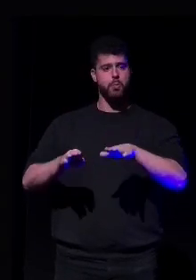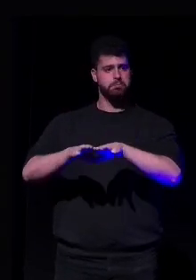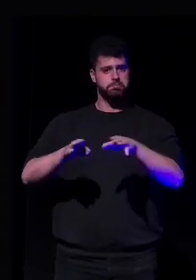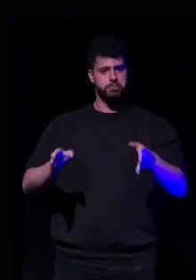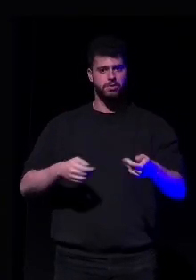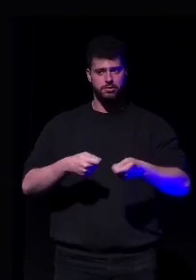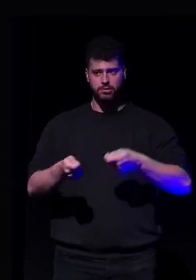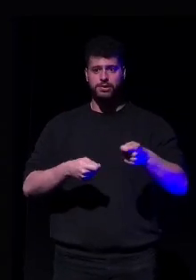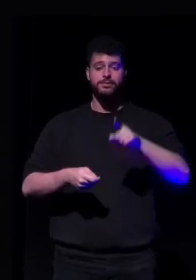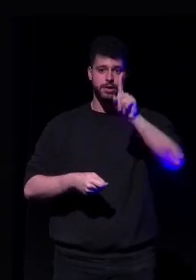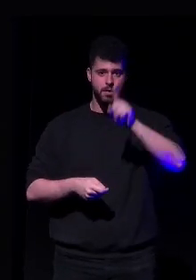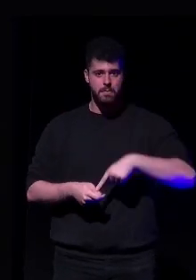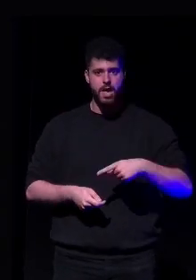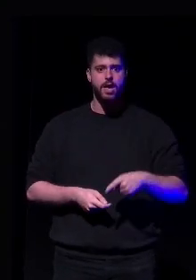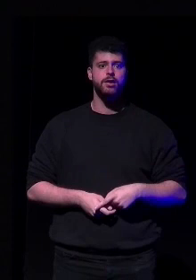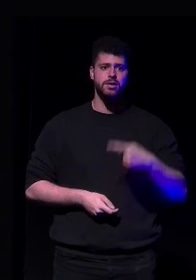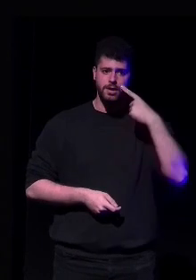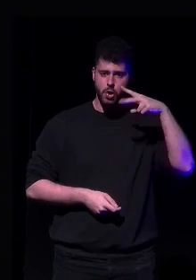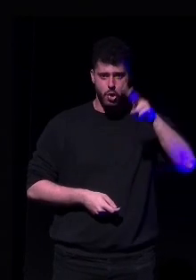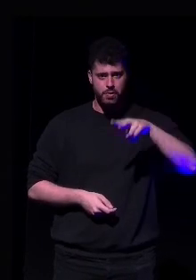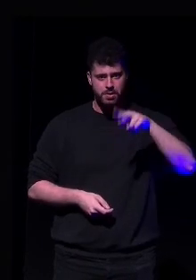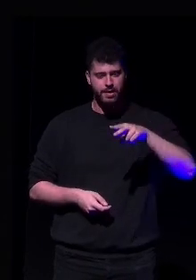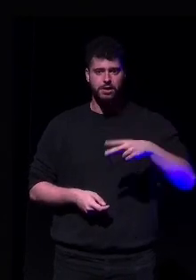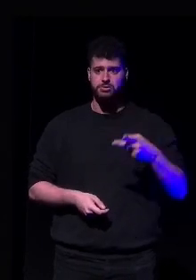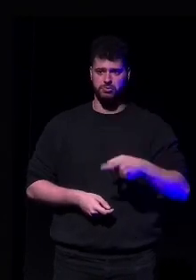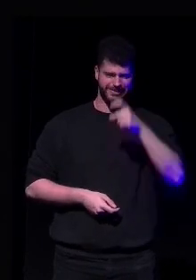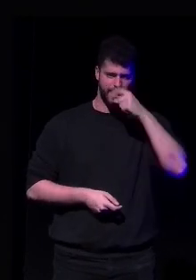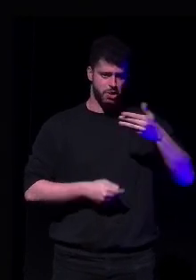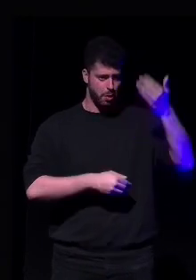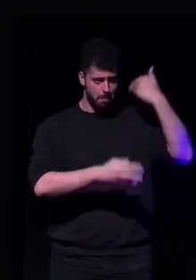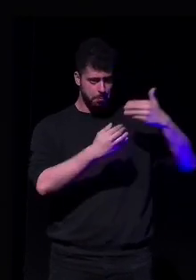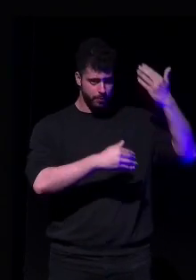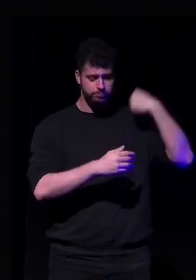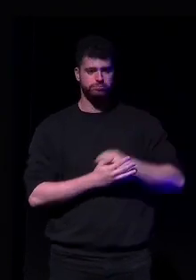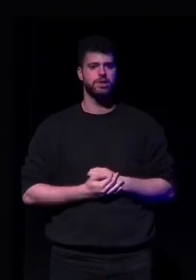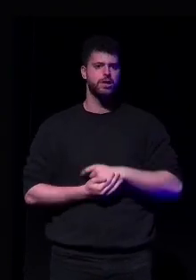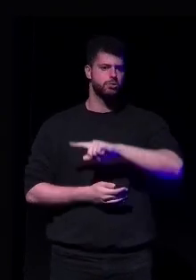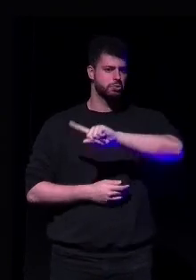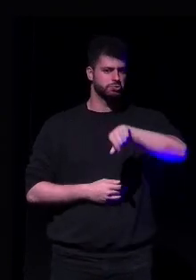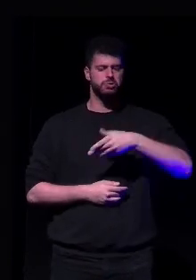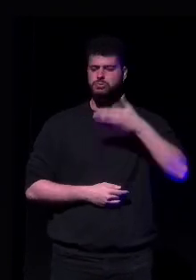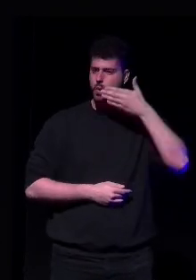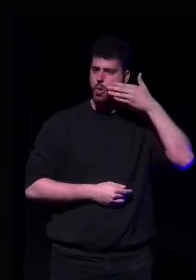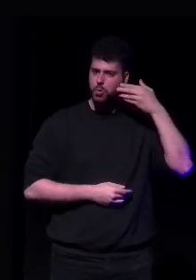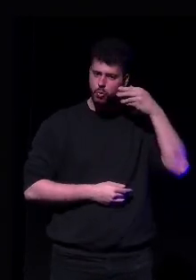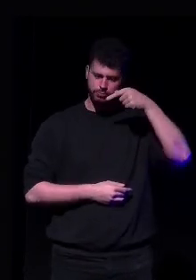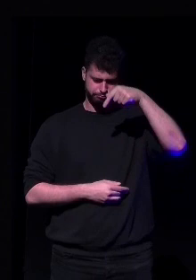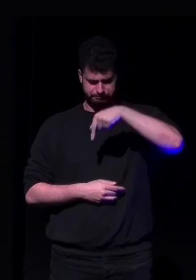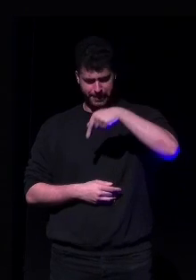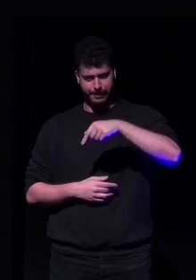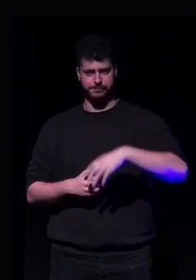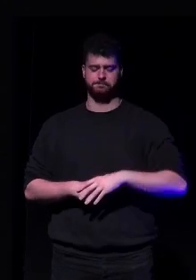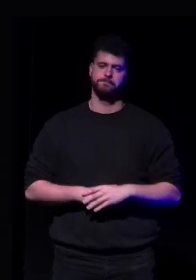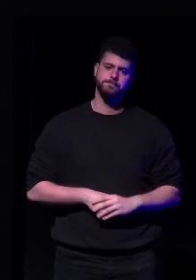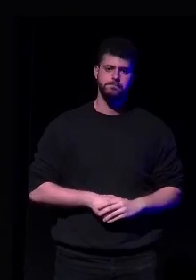han obtingut també aquest reconeixement en les 18 edicions passades i, per tant, per nosaltres és un honor formar part d'aquesta llista, d'aquest